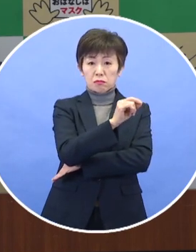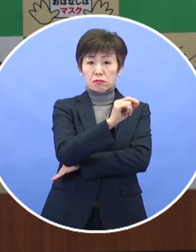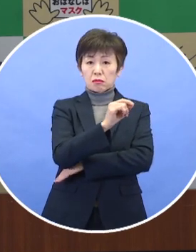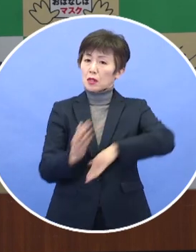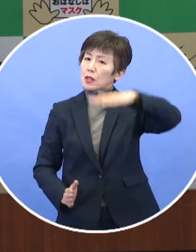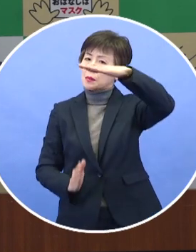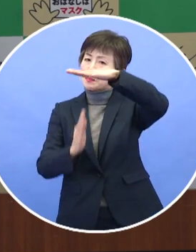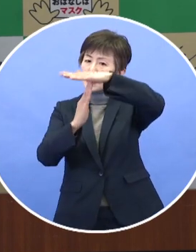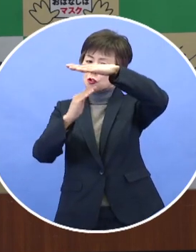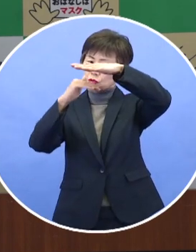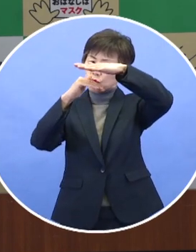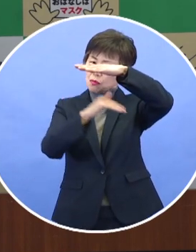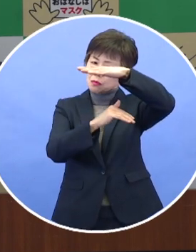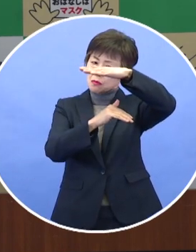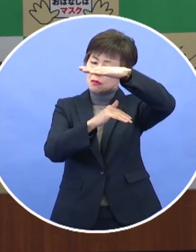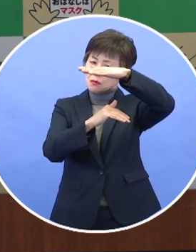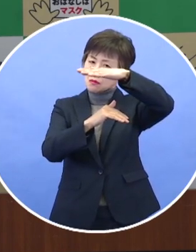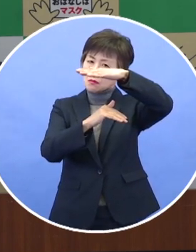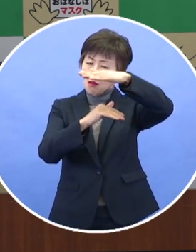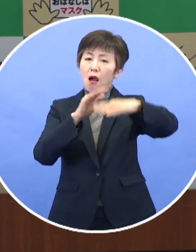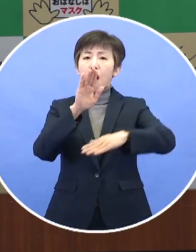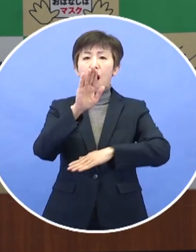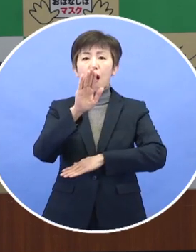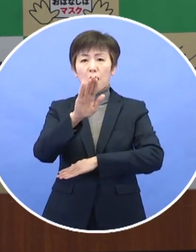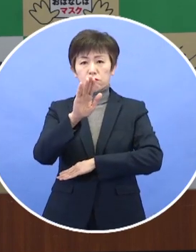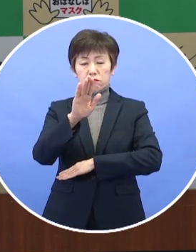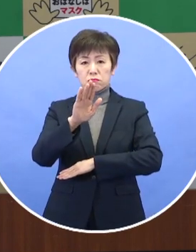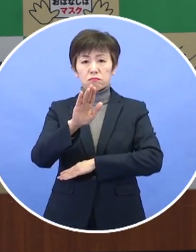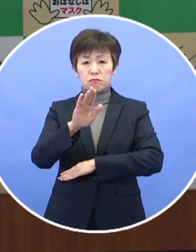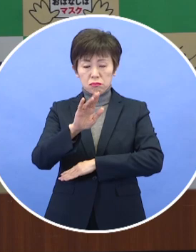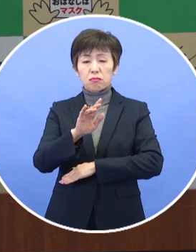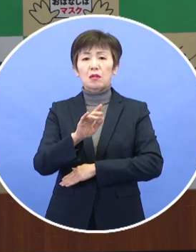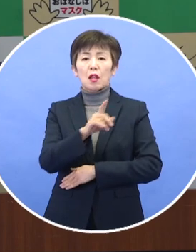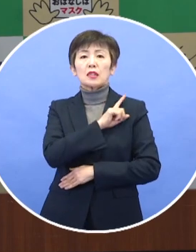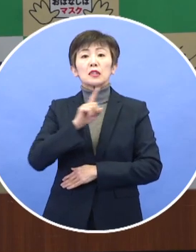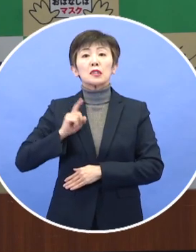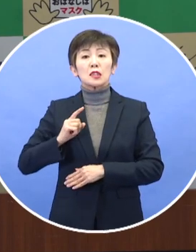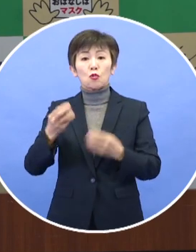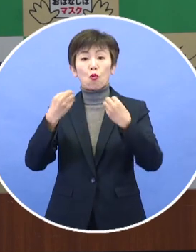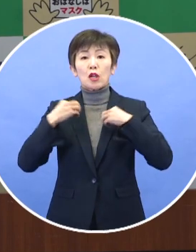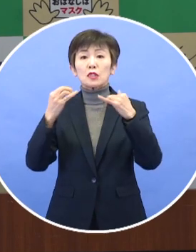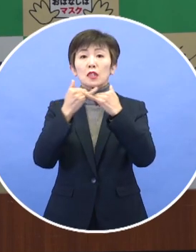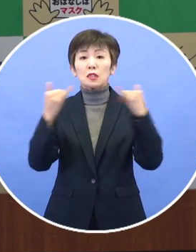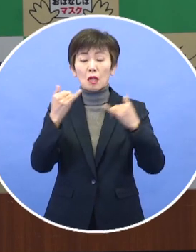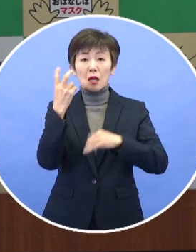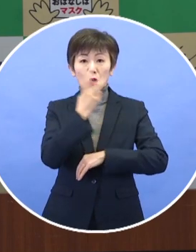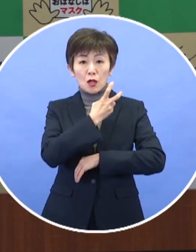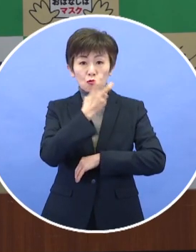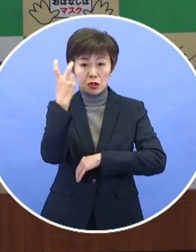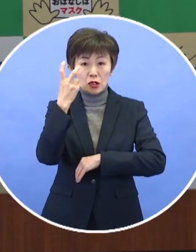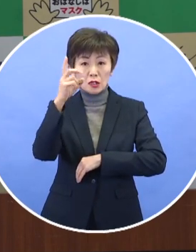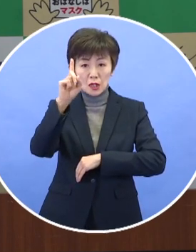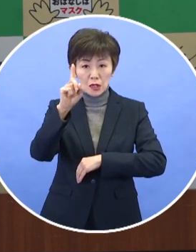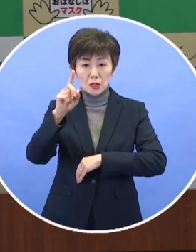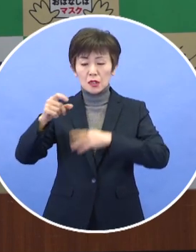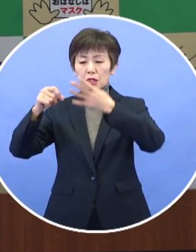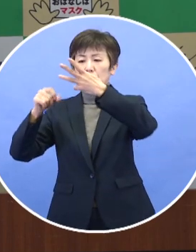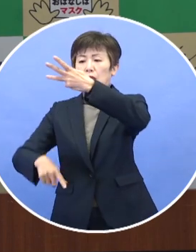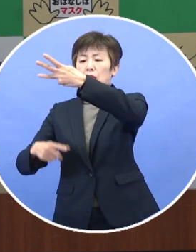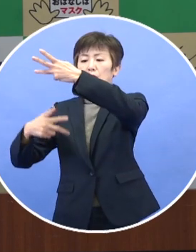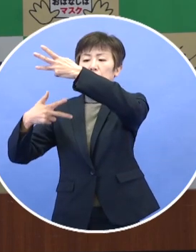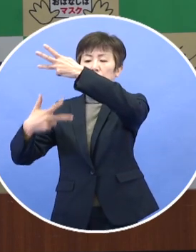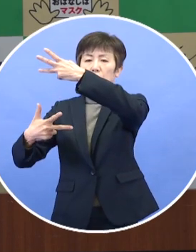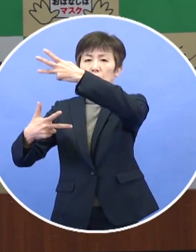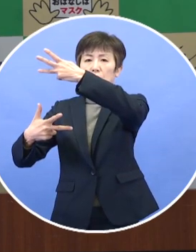たかなというような感じでございます。1日あたりのですね、感染者数を見ていただいても、3月の7日の日